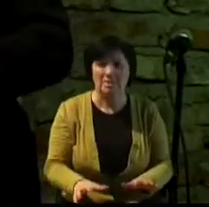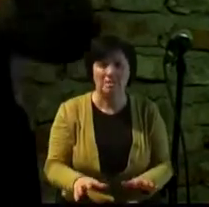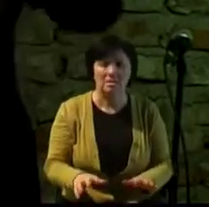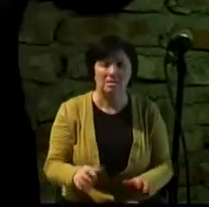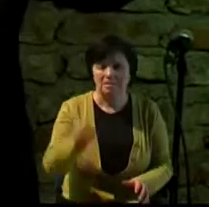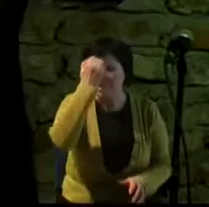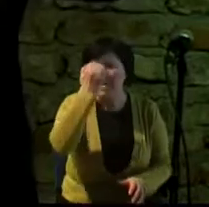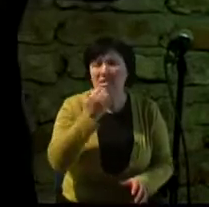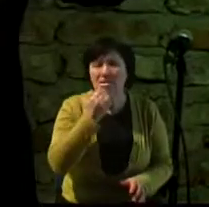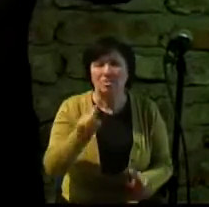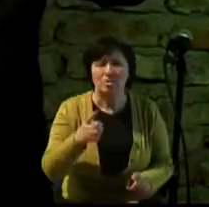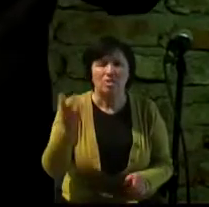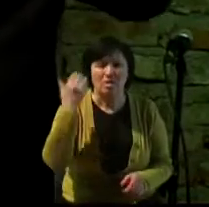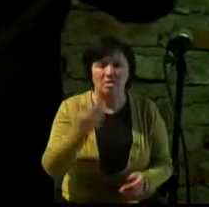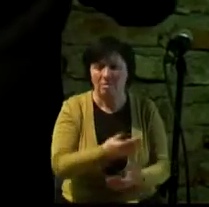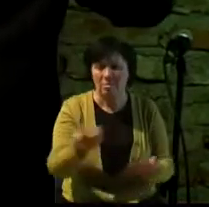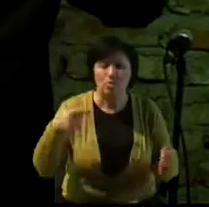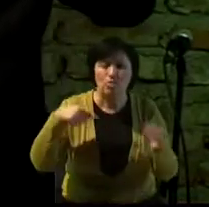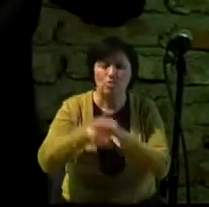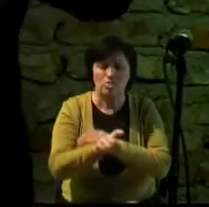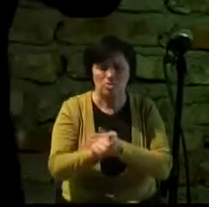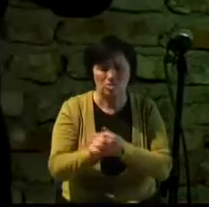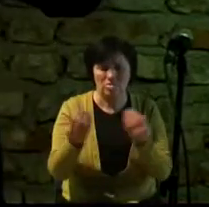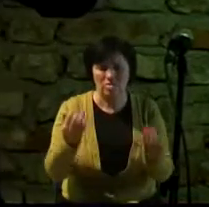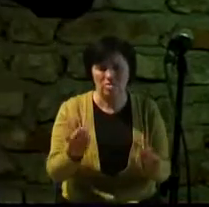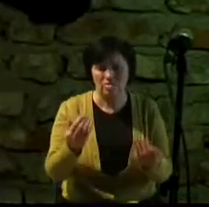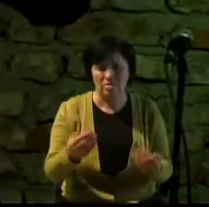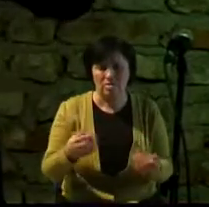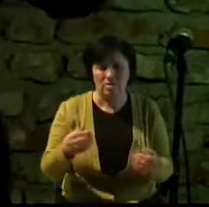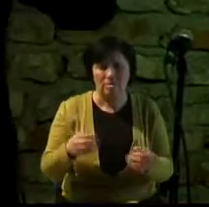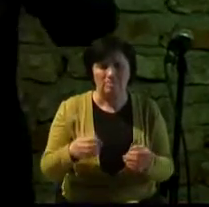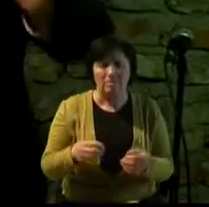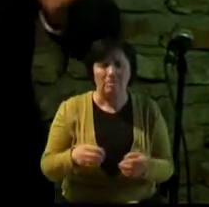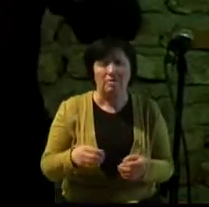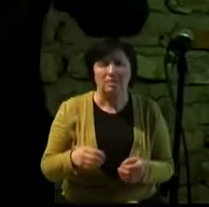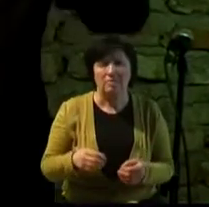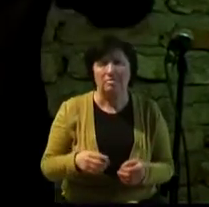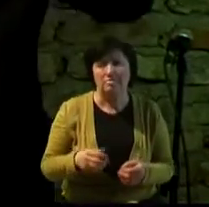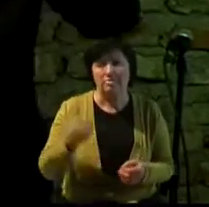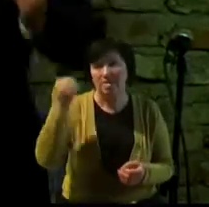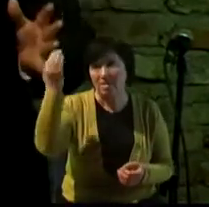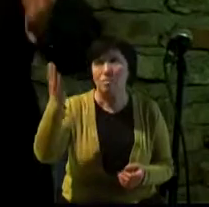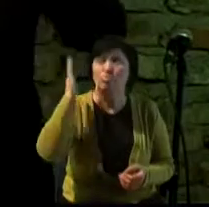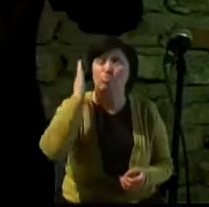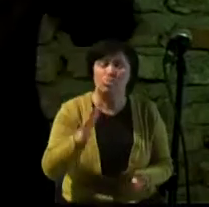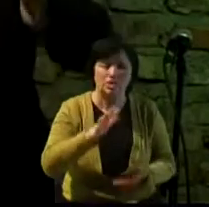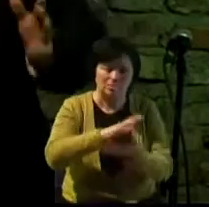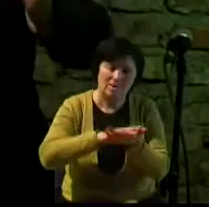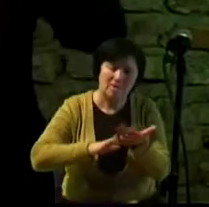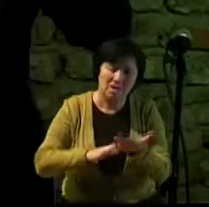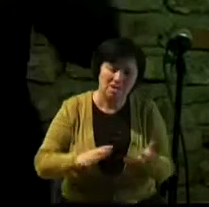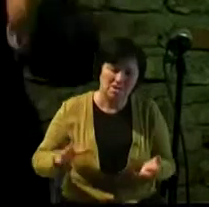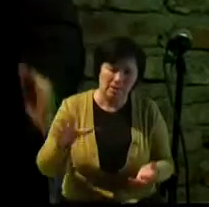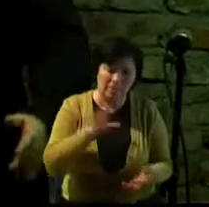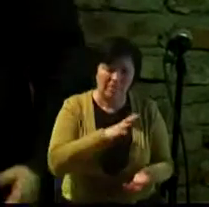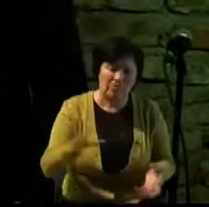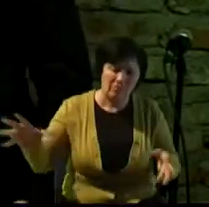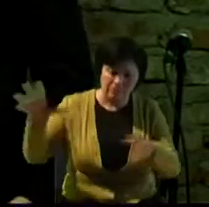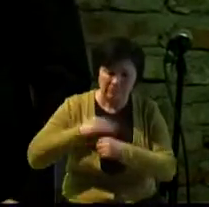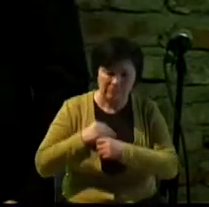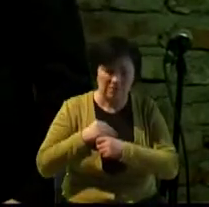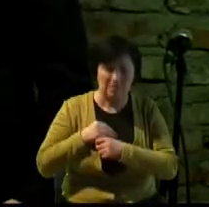Господь не оставит нас. Здесь Иисус говорит о собрании, что Он обязательно присутствует на собрании. Но когда мы